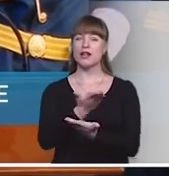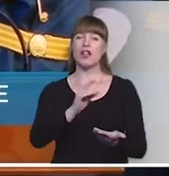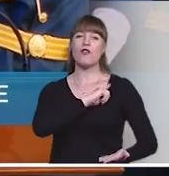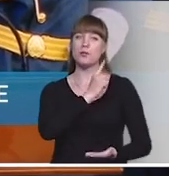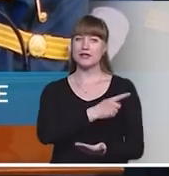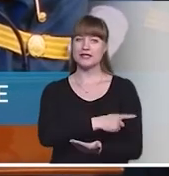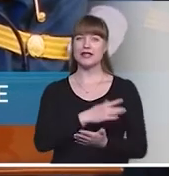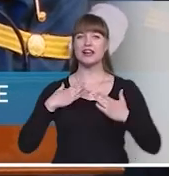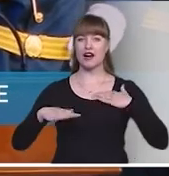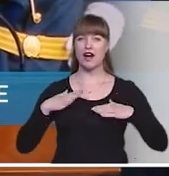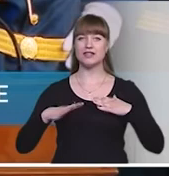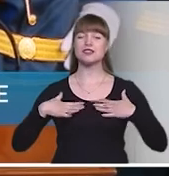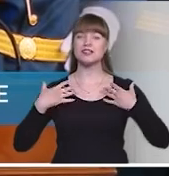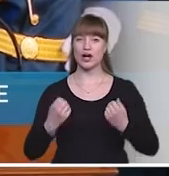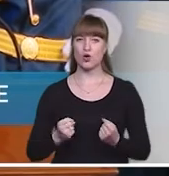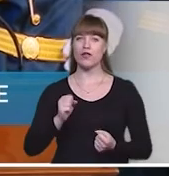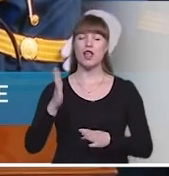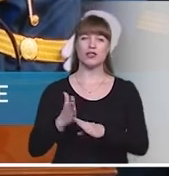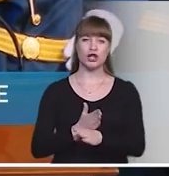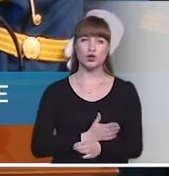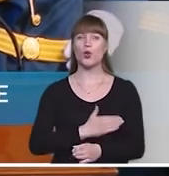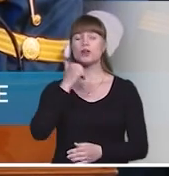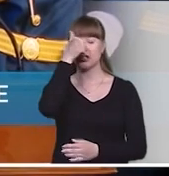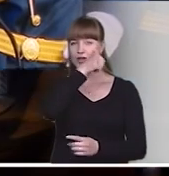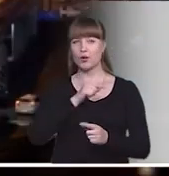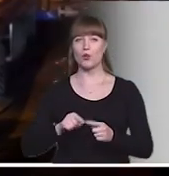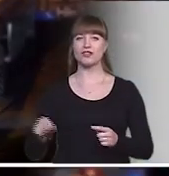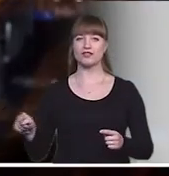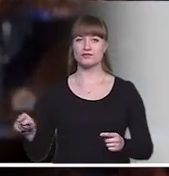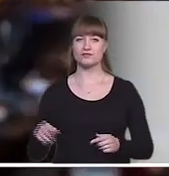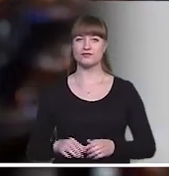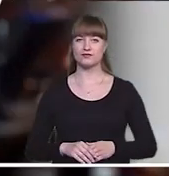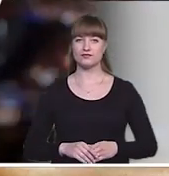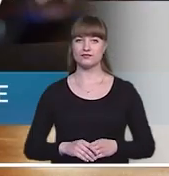силы, радости, здоровья на долгие-долгие годы.